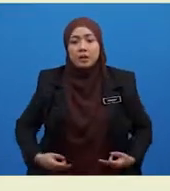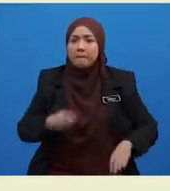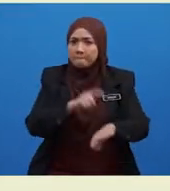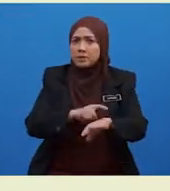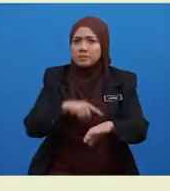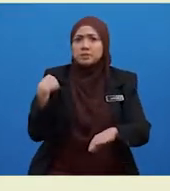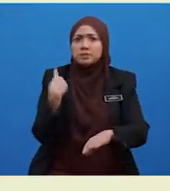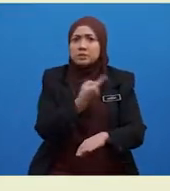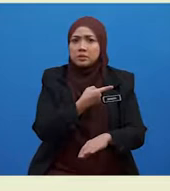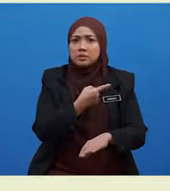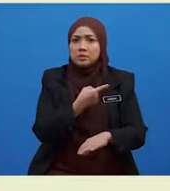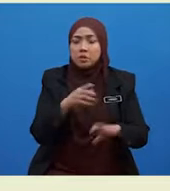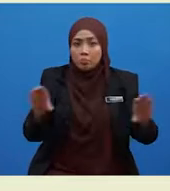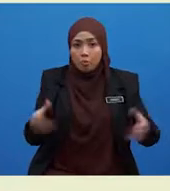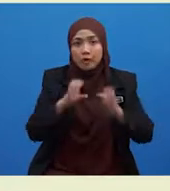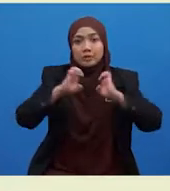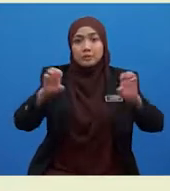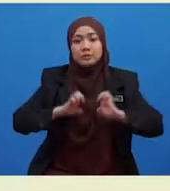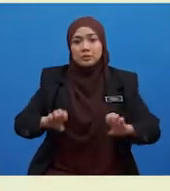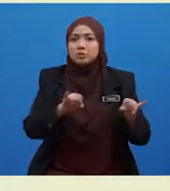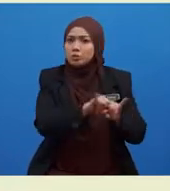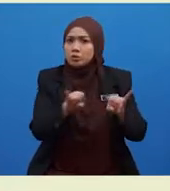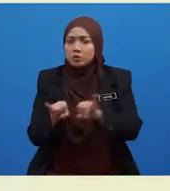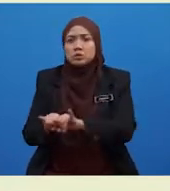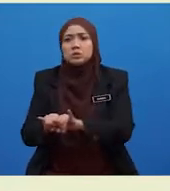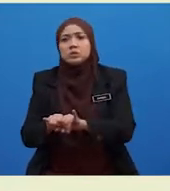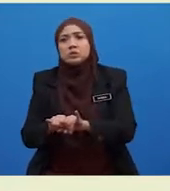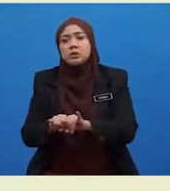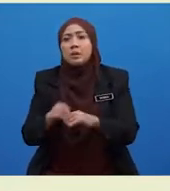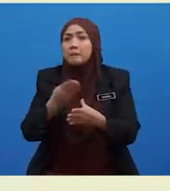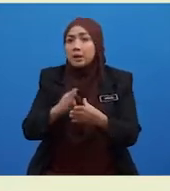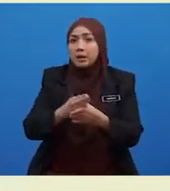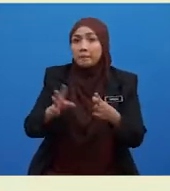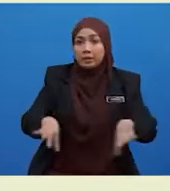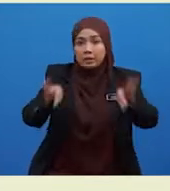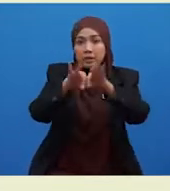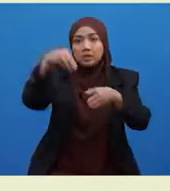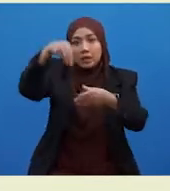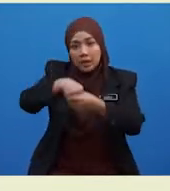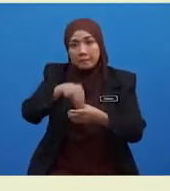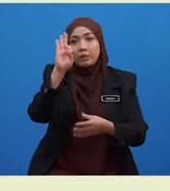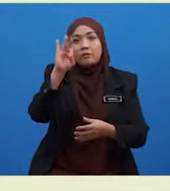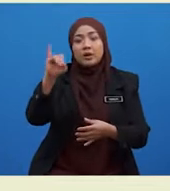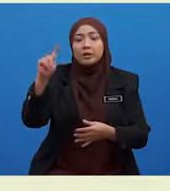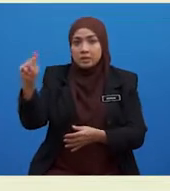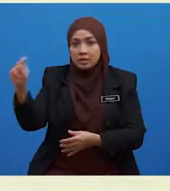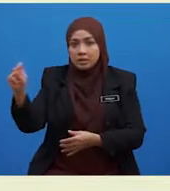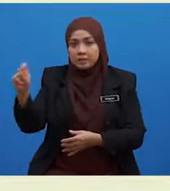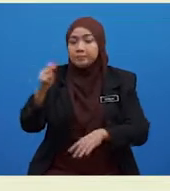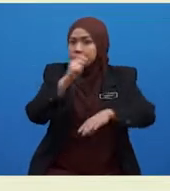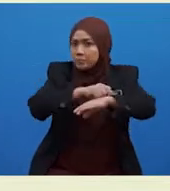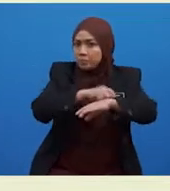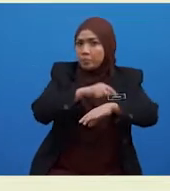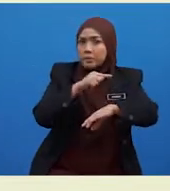untuk bersenam juga merupakan bahagian penting dalam prinsip FITT. Tempoh masa